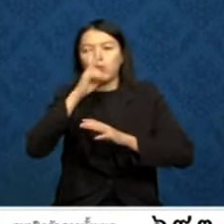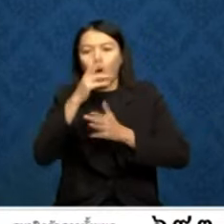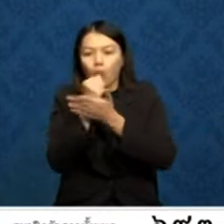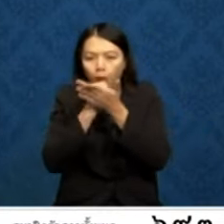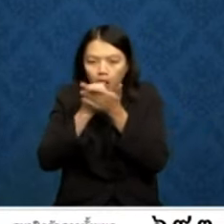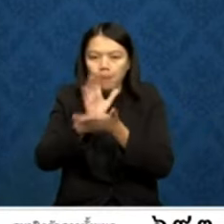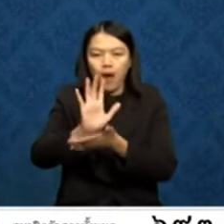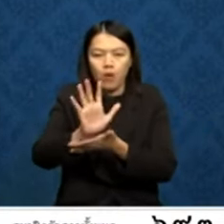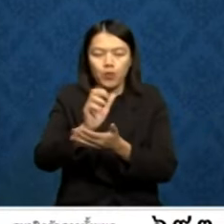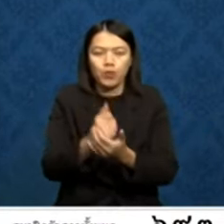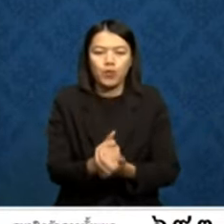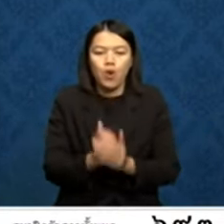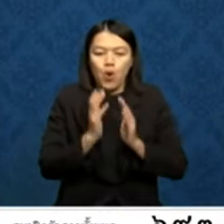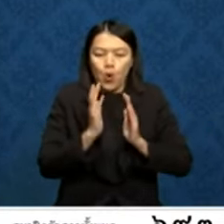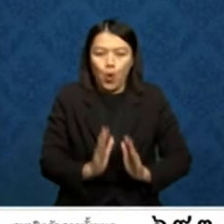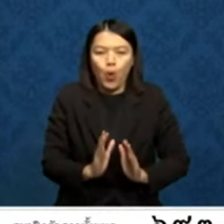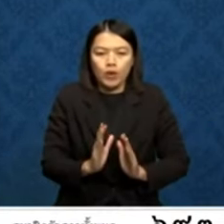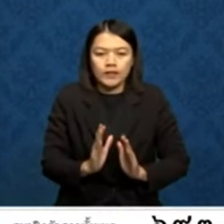ก